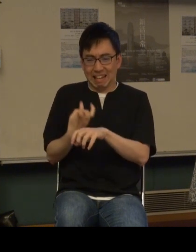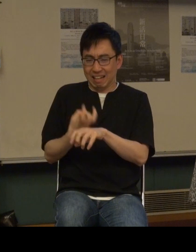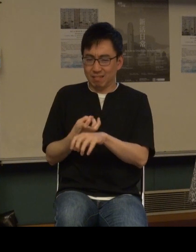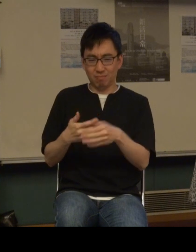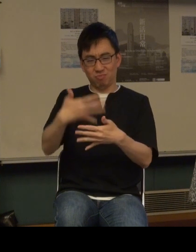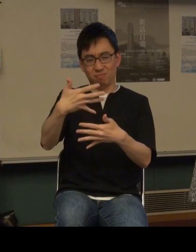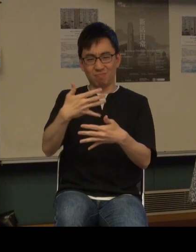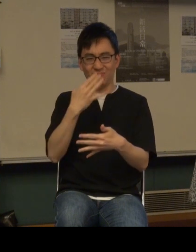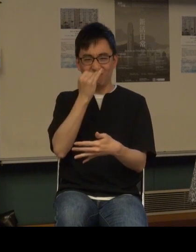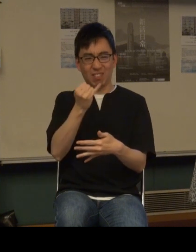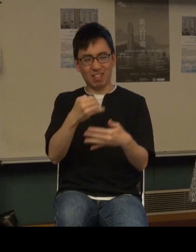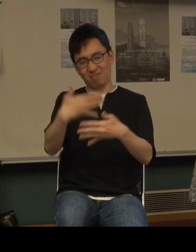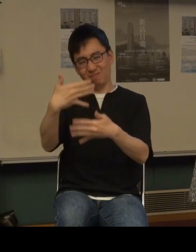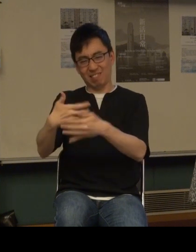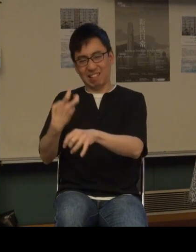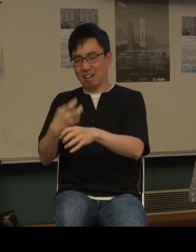都